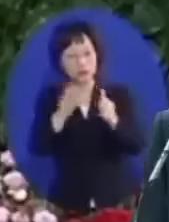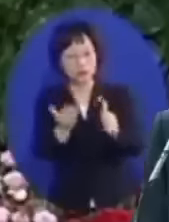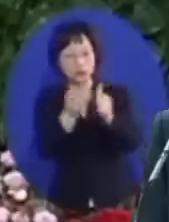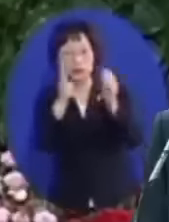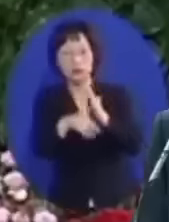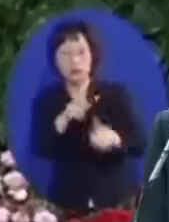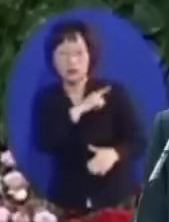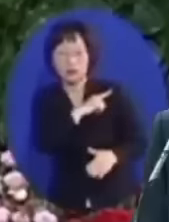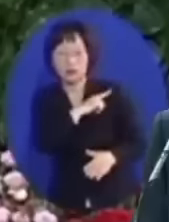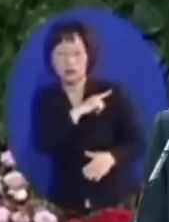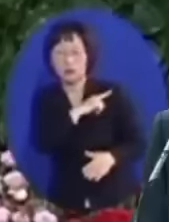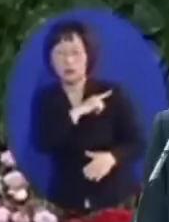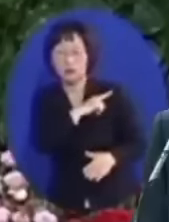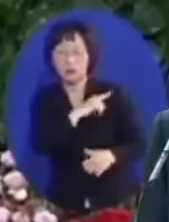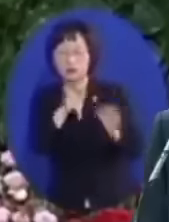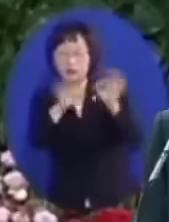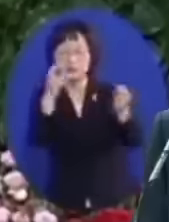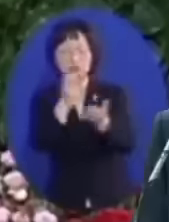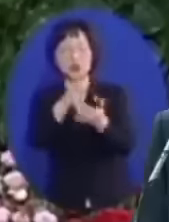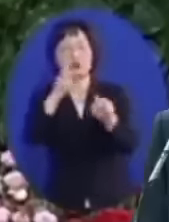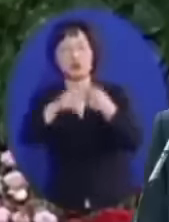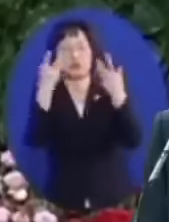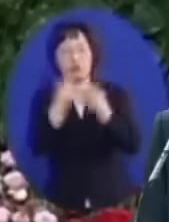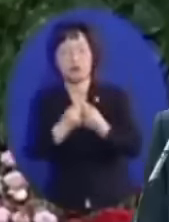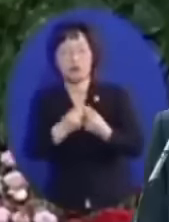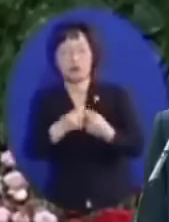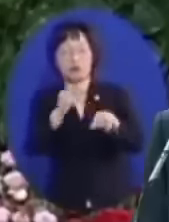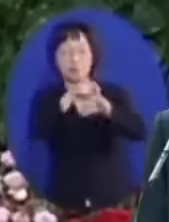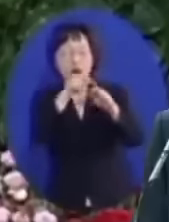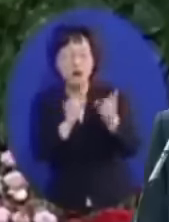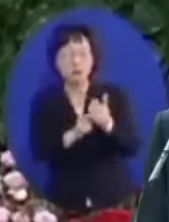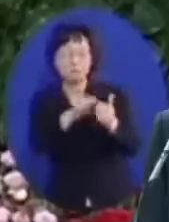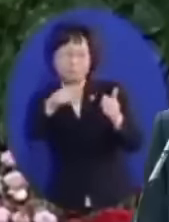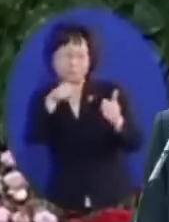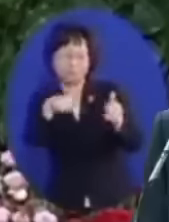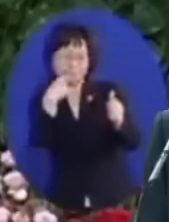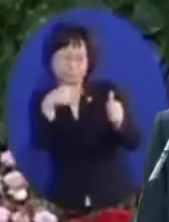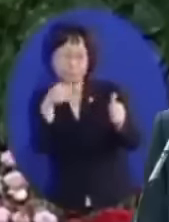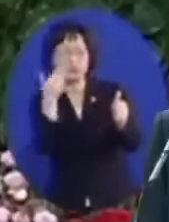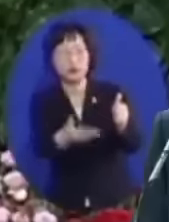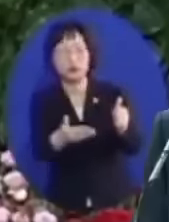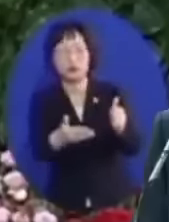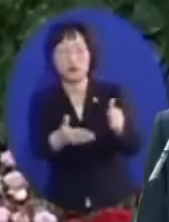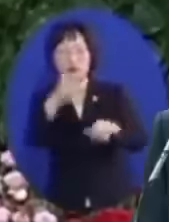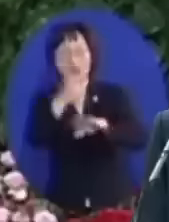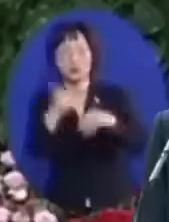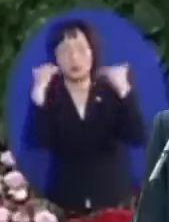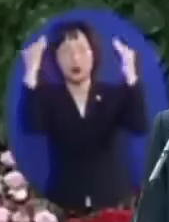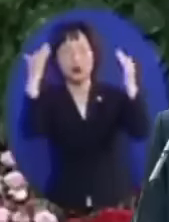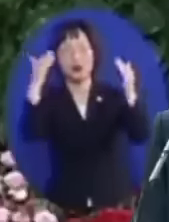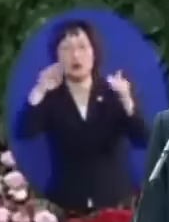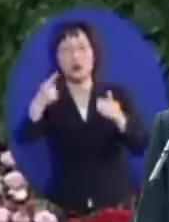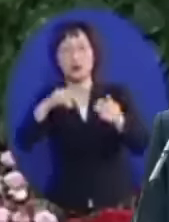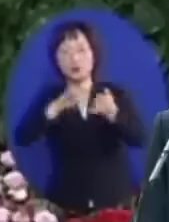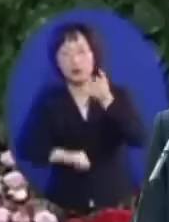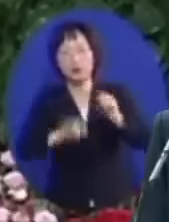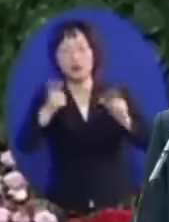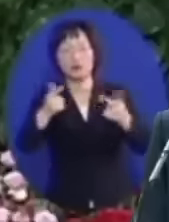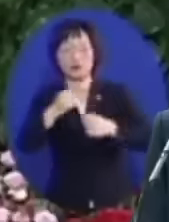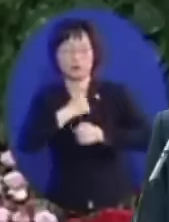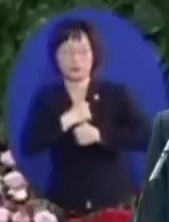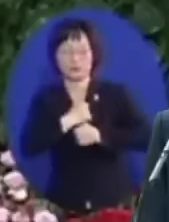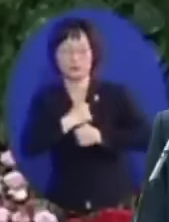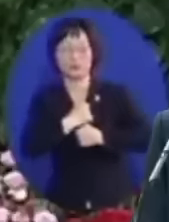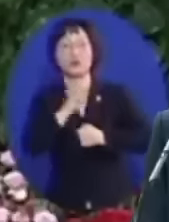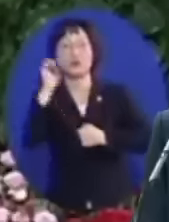먼저 십계명의 내용을 가슴에 새겨주십시오. 성인이 되어도 그것을 어기지 않고 지키며 살게 될 것입니다.